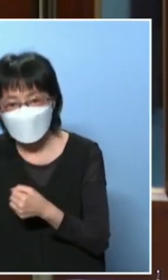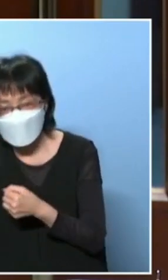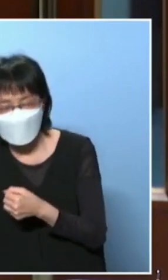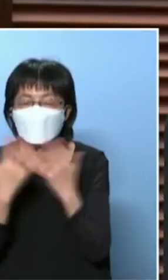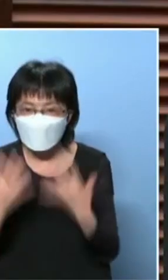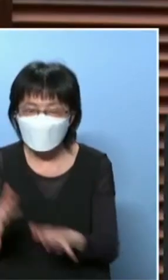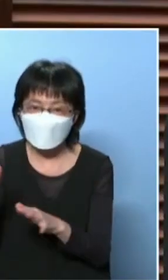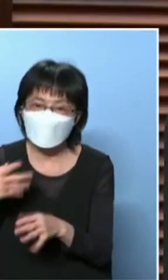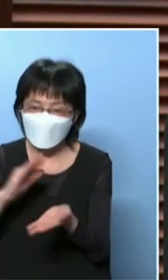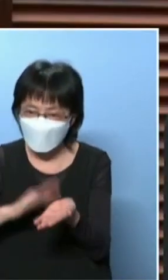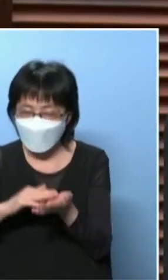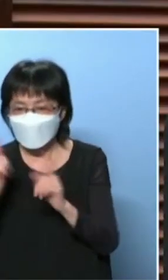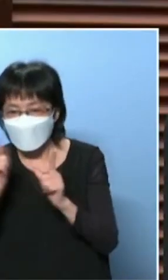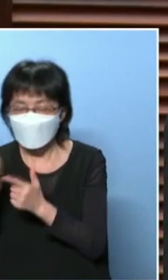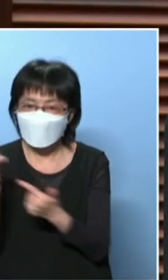方面。呢個第一問題。